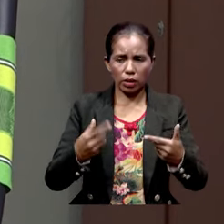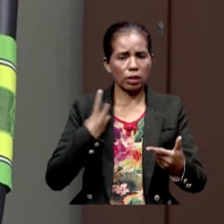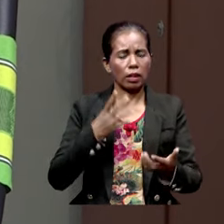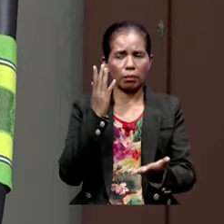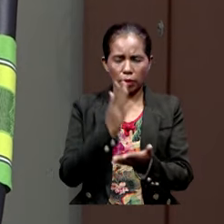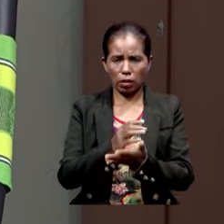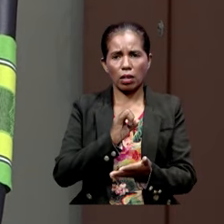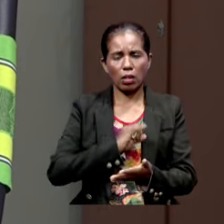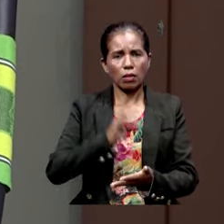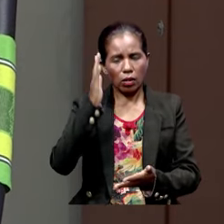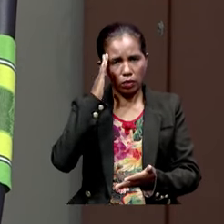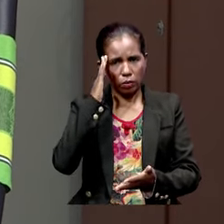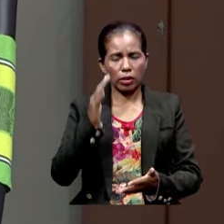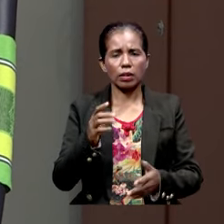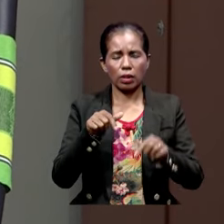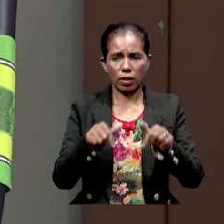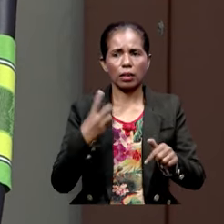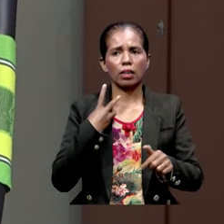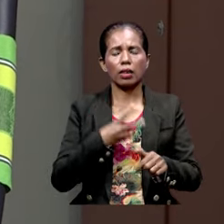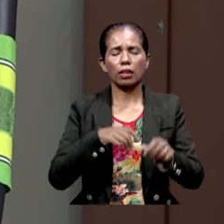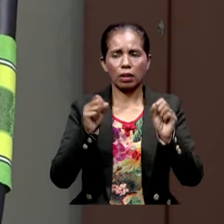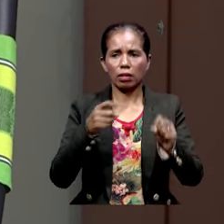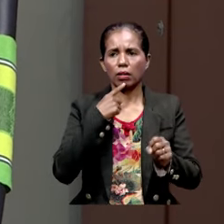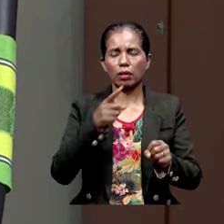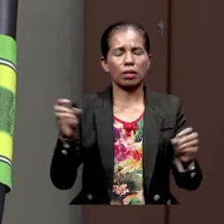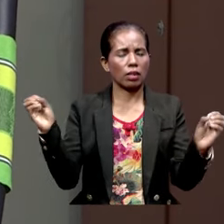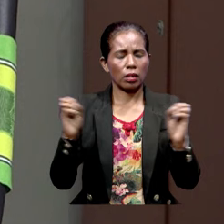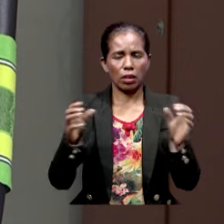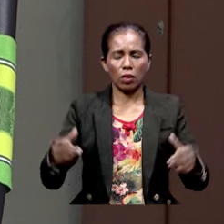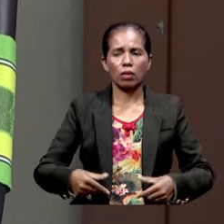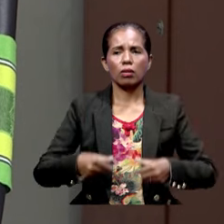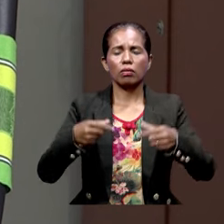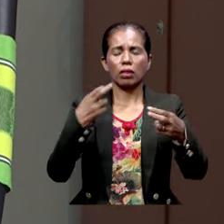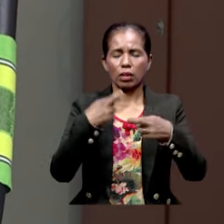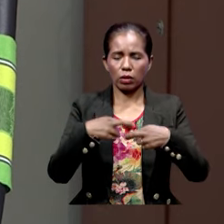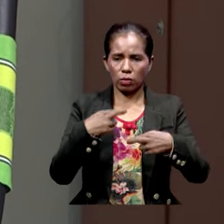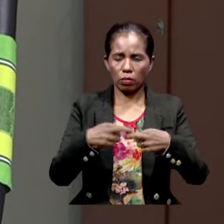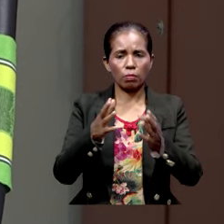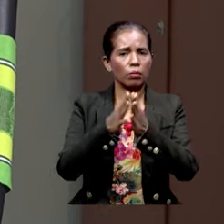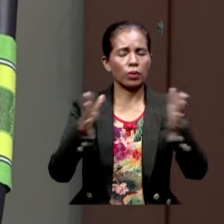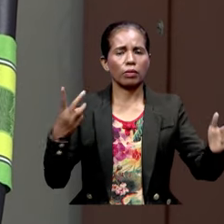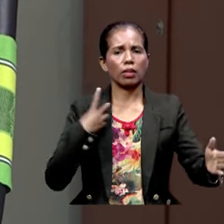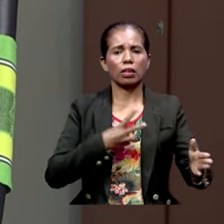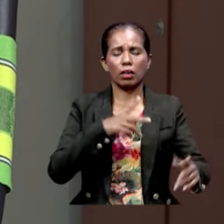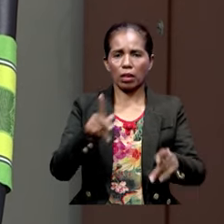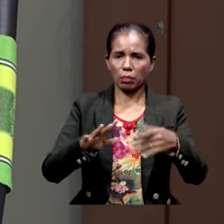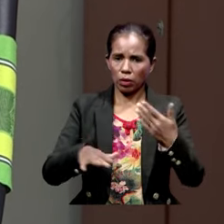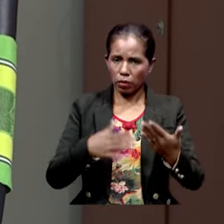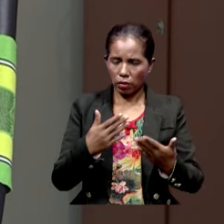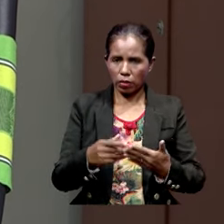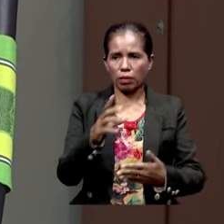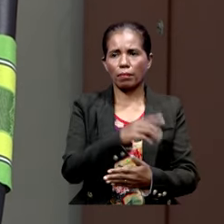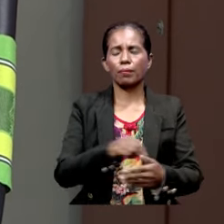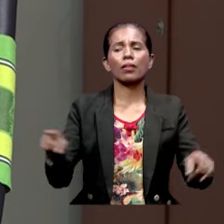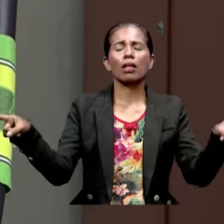hau hanoi dene ita dihangkatak sila fo risku bot ba ihe tenia komunidade